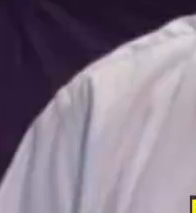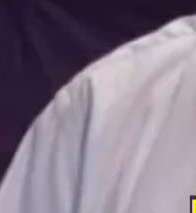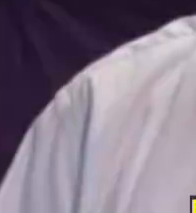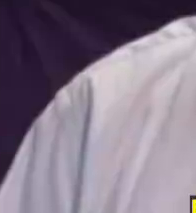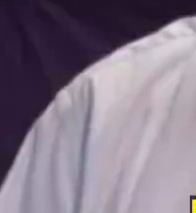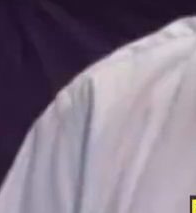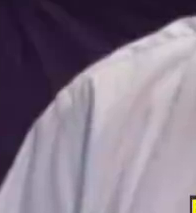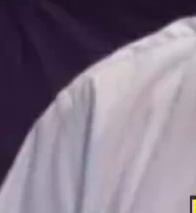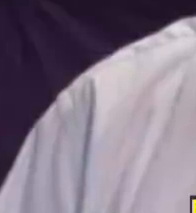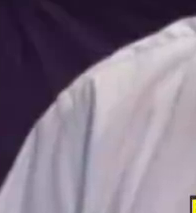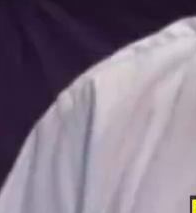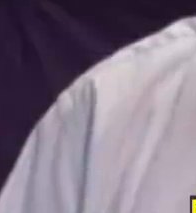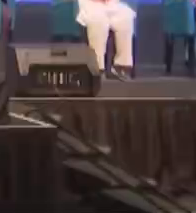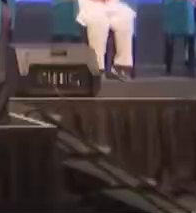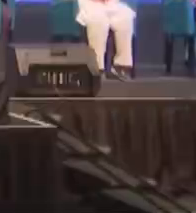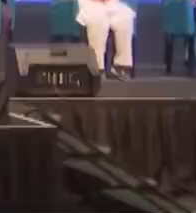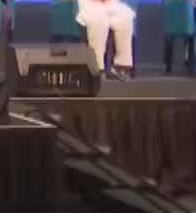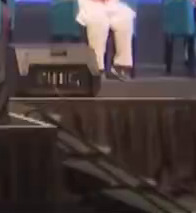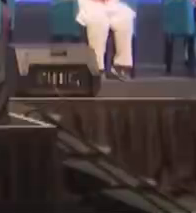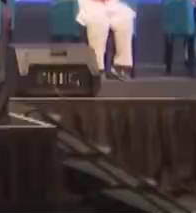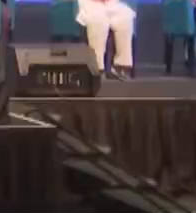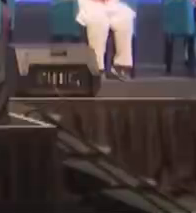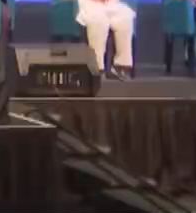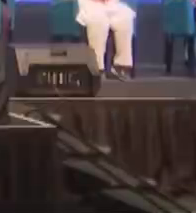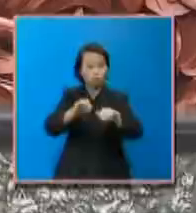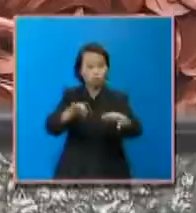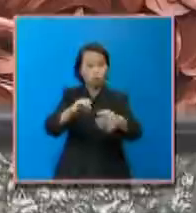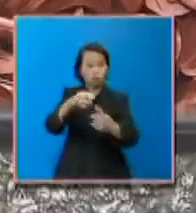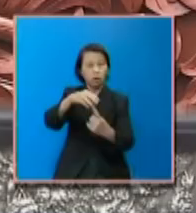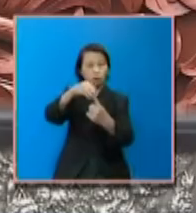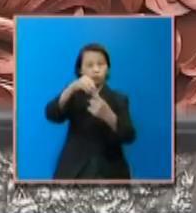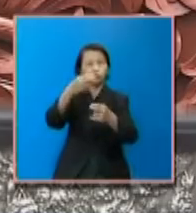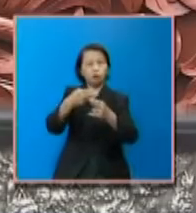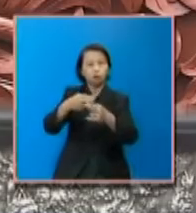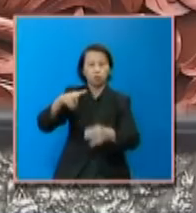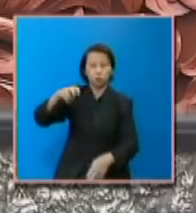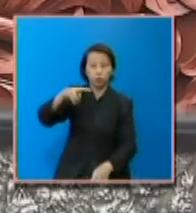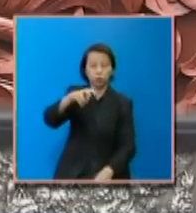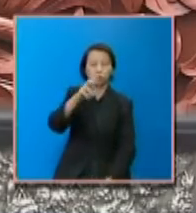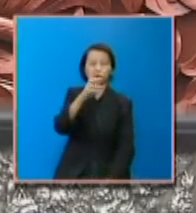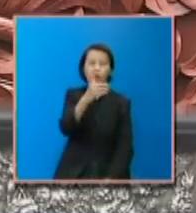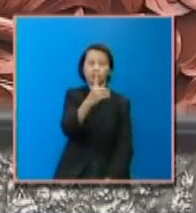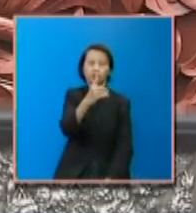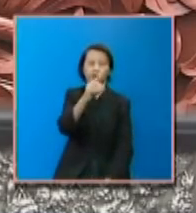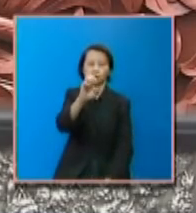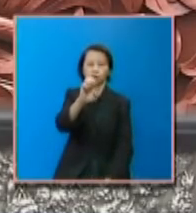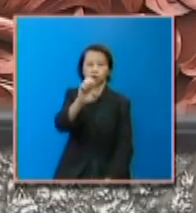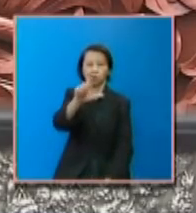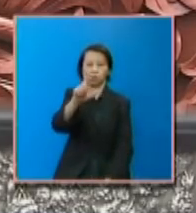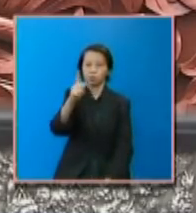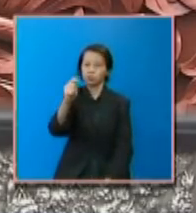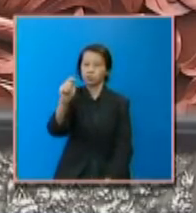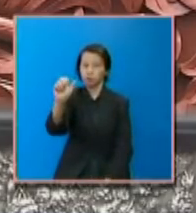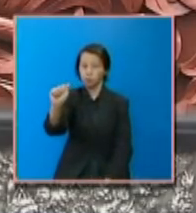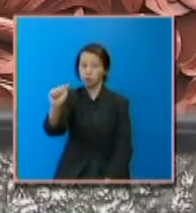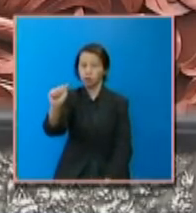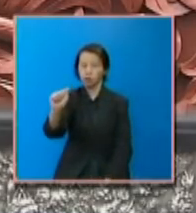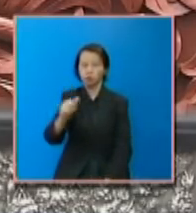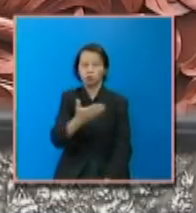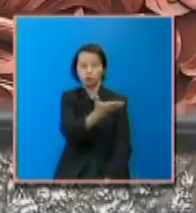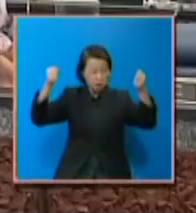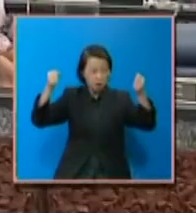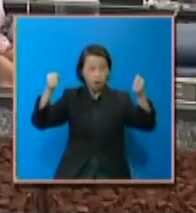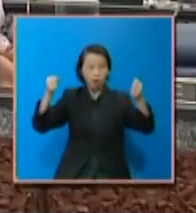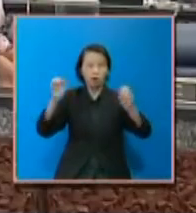我想在过去的一年多里马来西亚对于疫情的这个处理模式呢好像就是哪